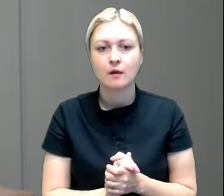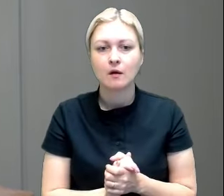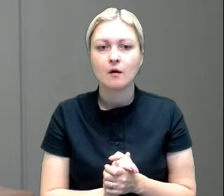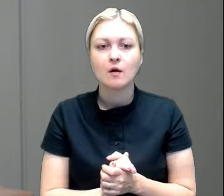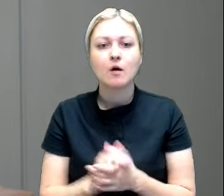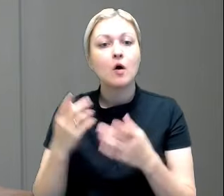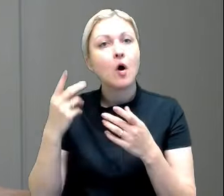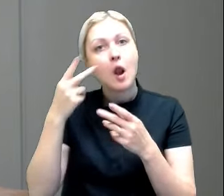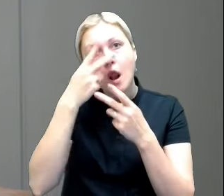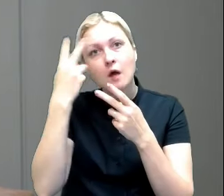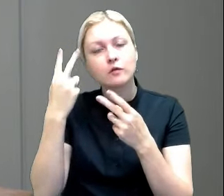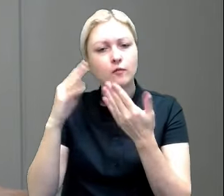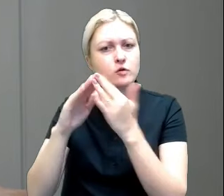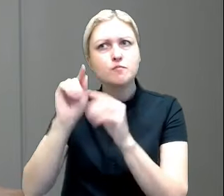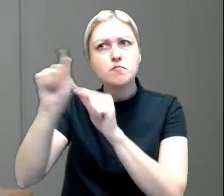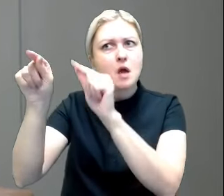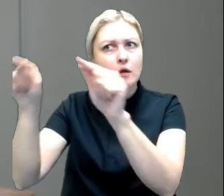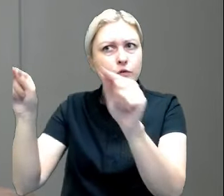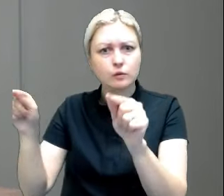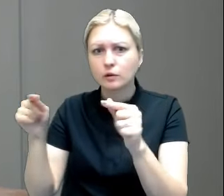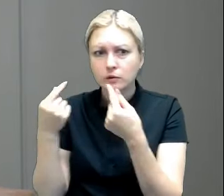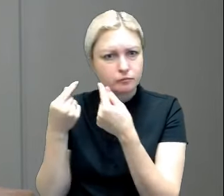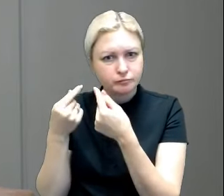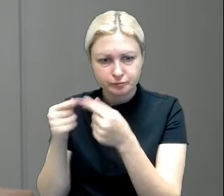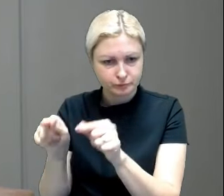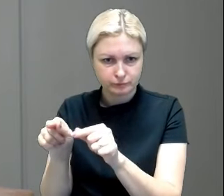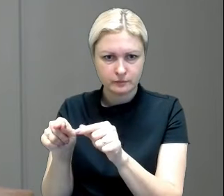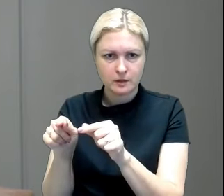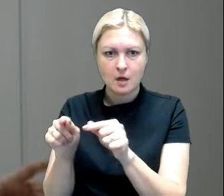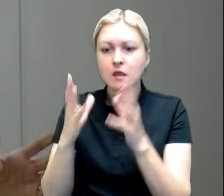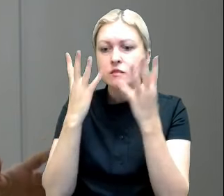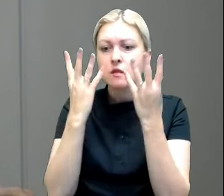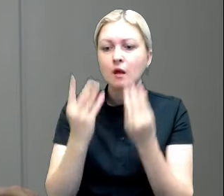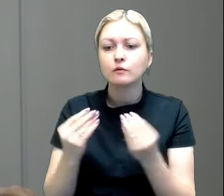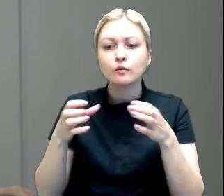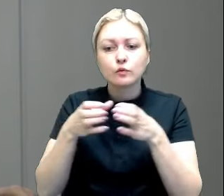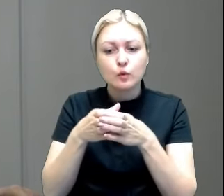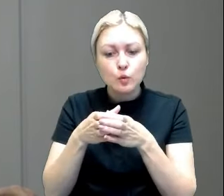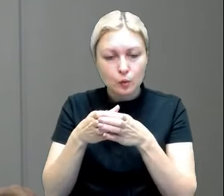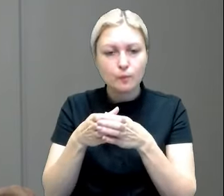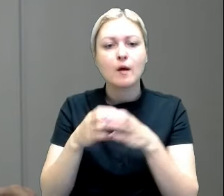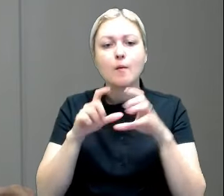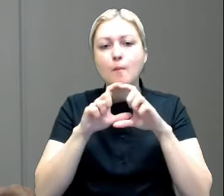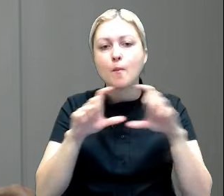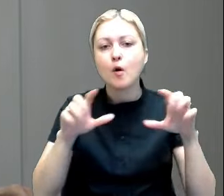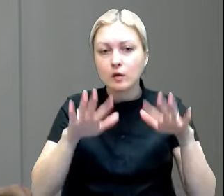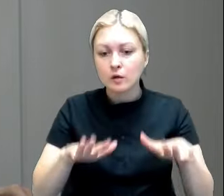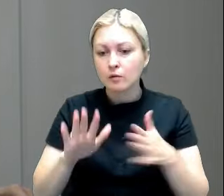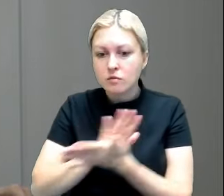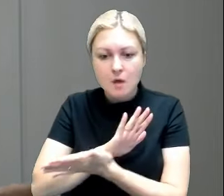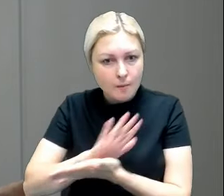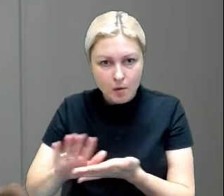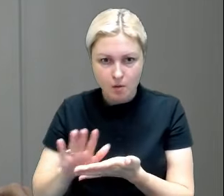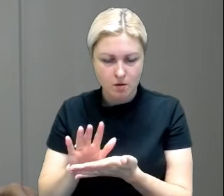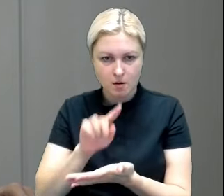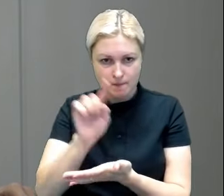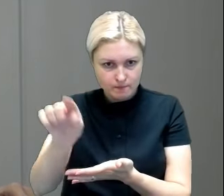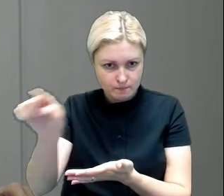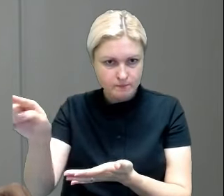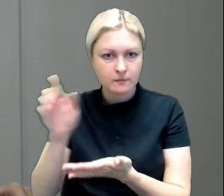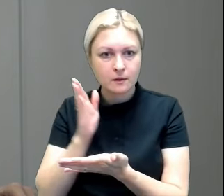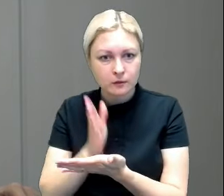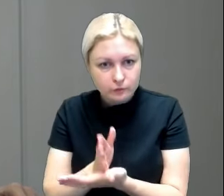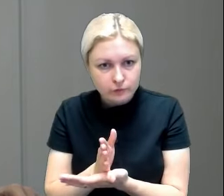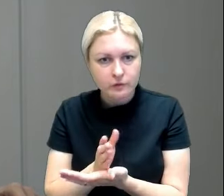lietuvos miestuose kur prailginta dienos grupės grupė mokyklose nieko nekainuoja arba yra labai su